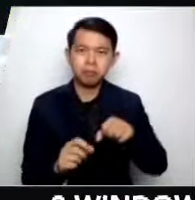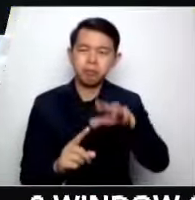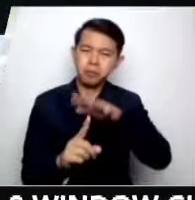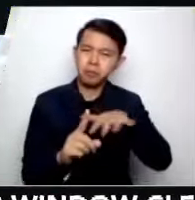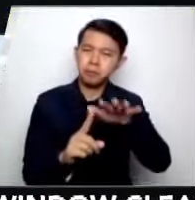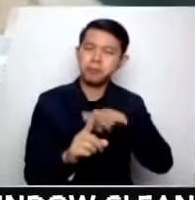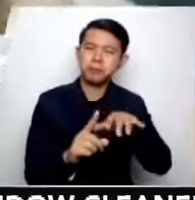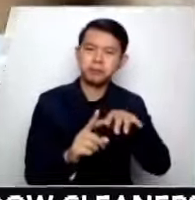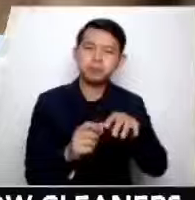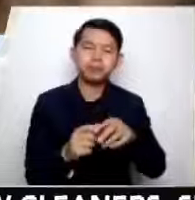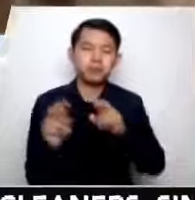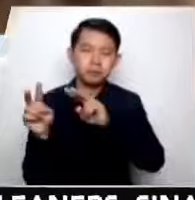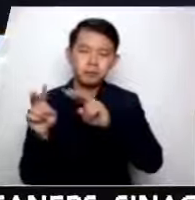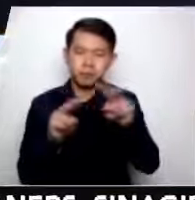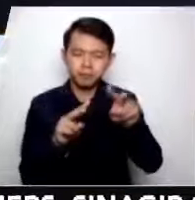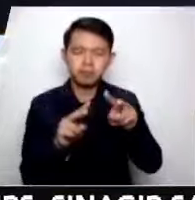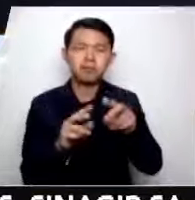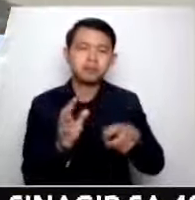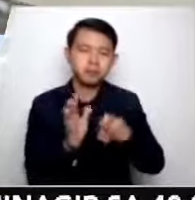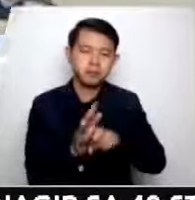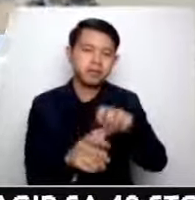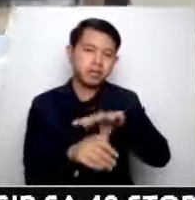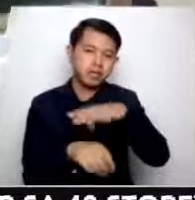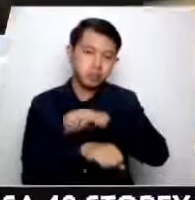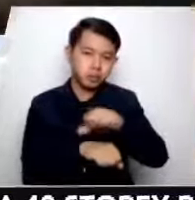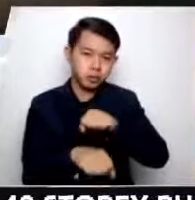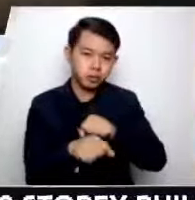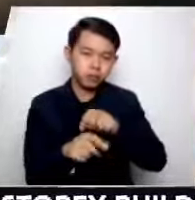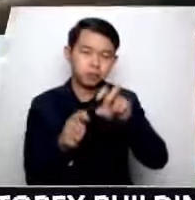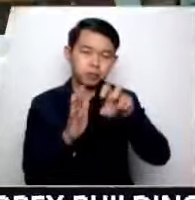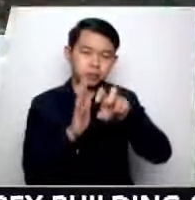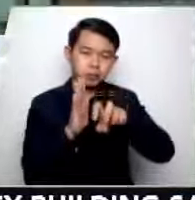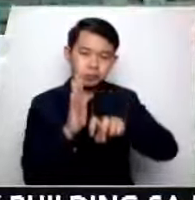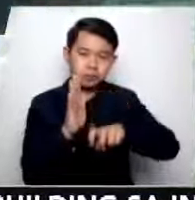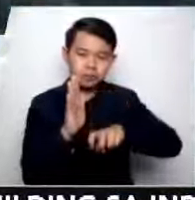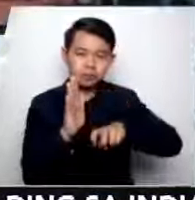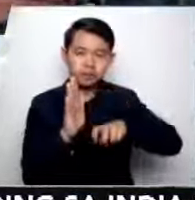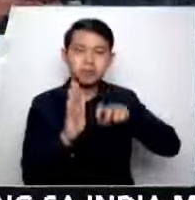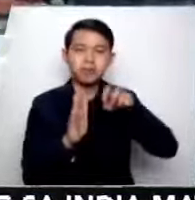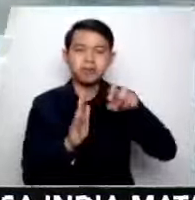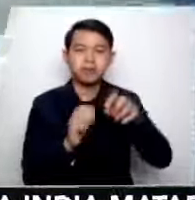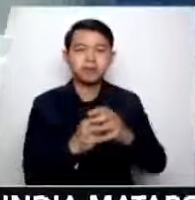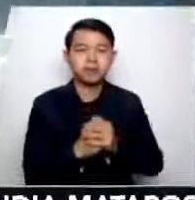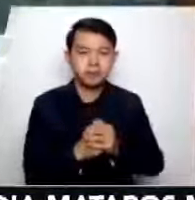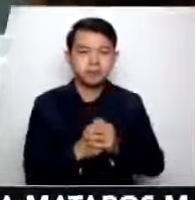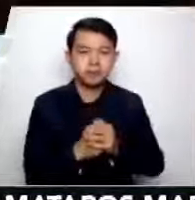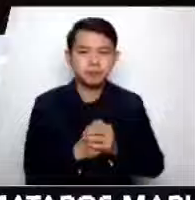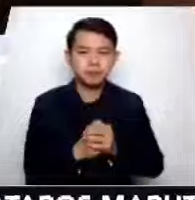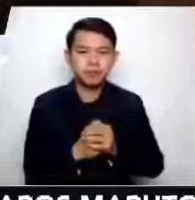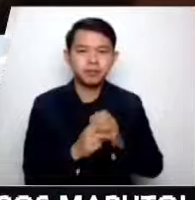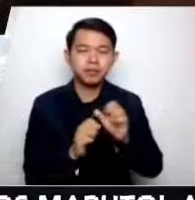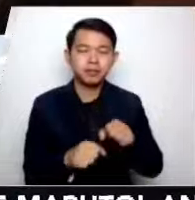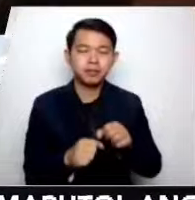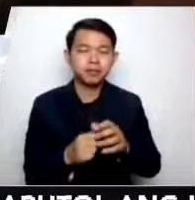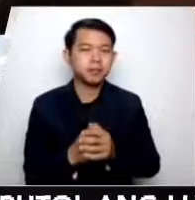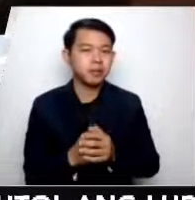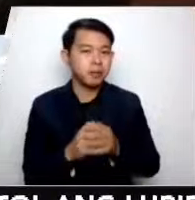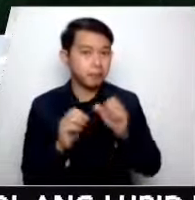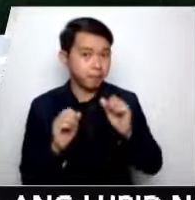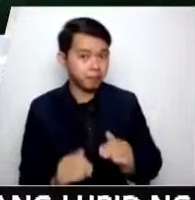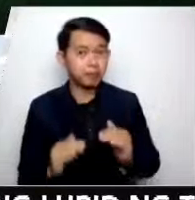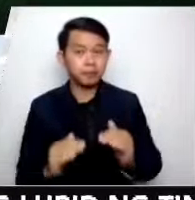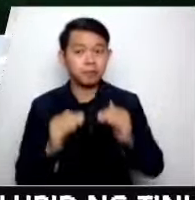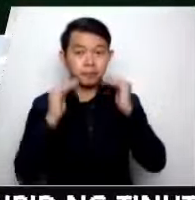Singapore Flyer. At kung may extra budget, idagdag sa bibisitahin ang mga amusement park. Pero level up ang experience sa